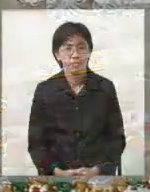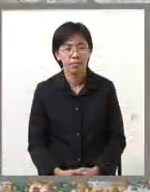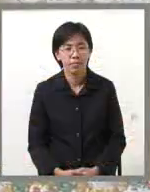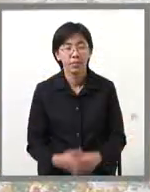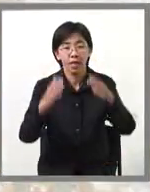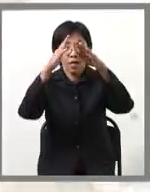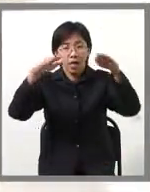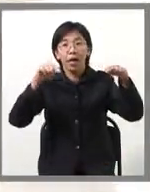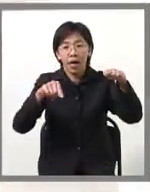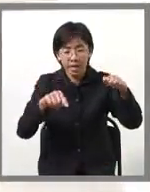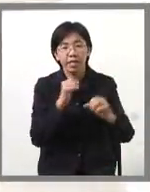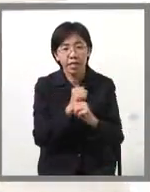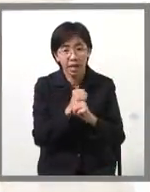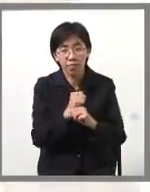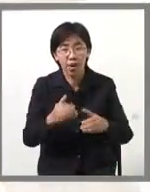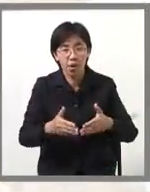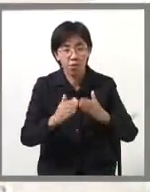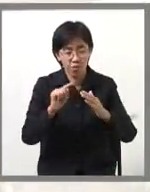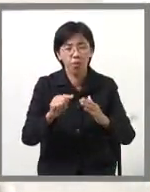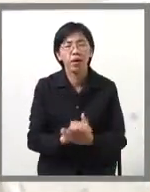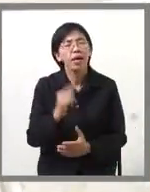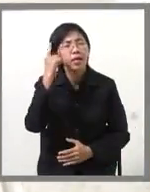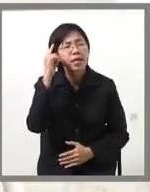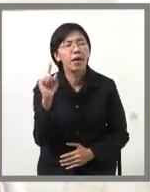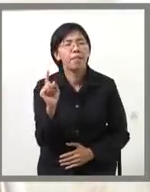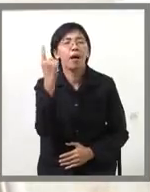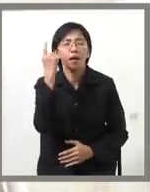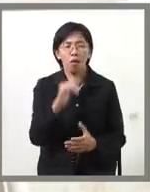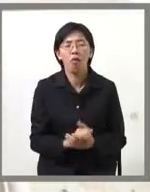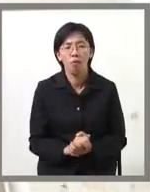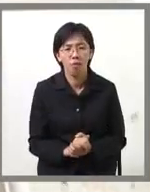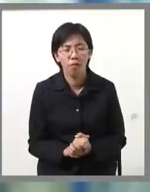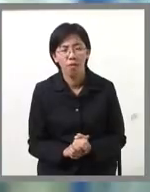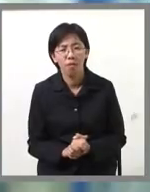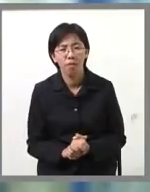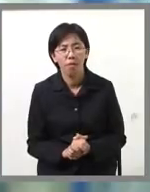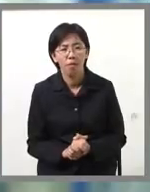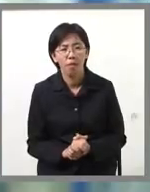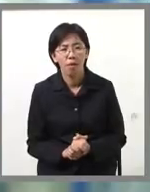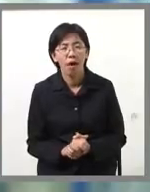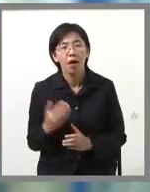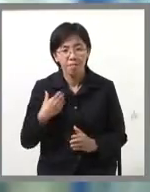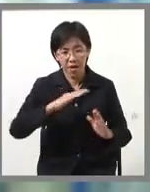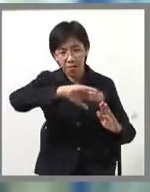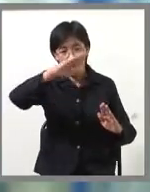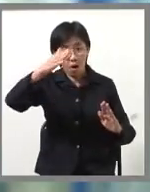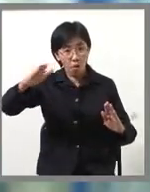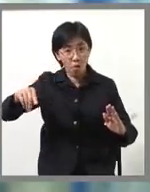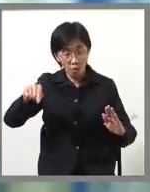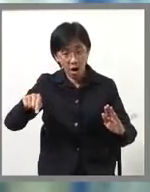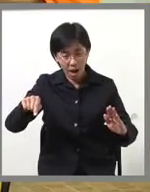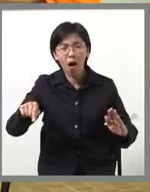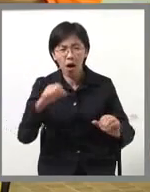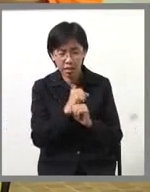ว่านอกจากวิหารที่หลวงพ่อกำลังสร้างอยู่ที่เป็นแนวคิดใหม่ๆสมมติว่าหลวงพ่อก็ไปทำที่หน้าผา